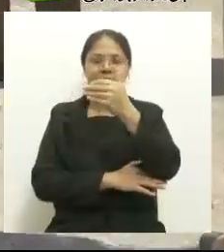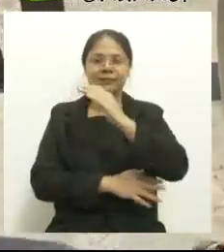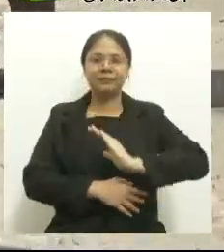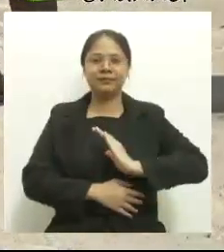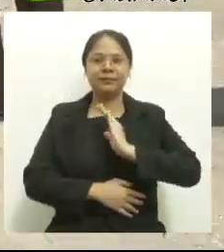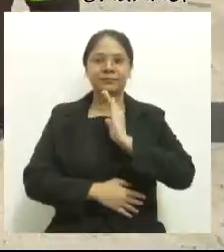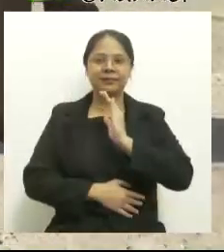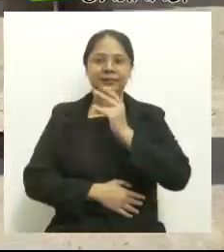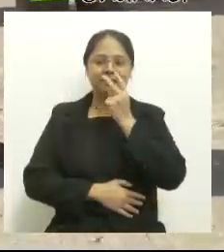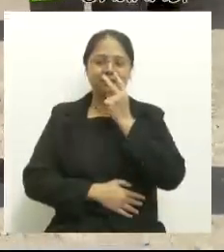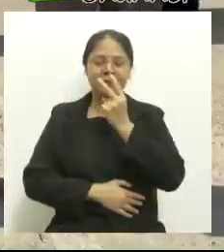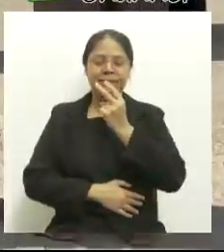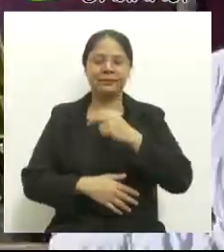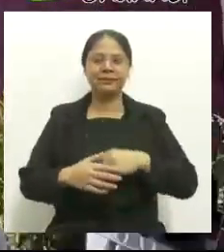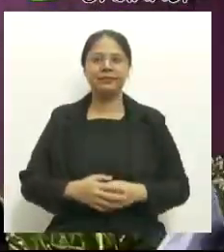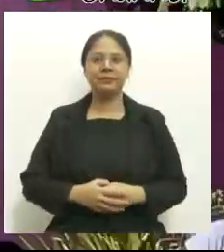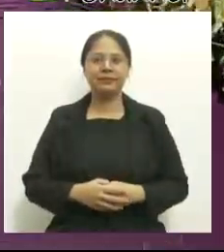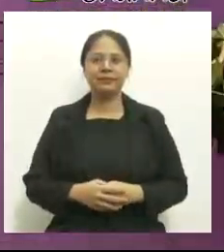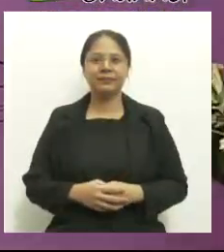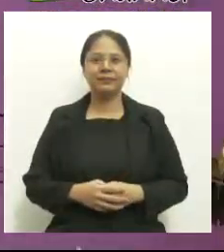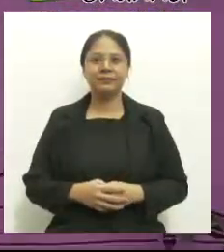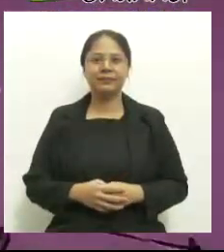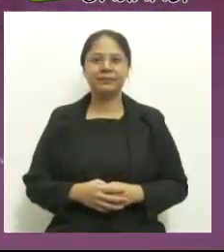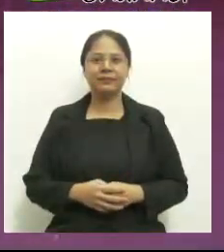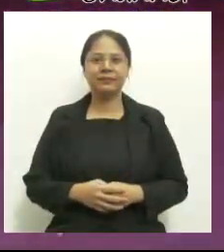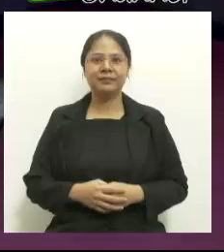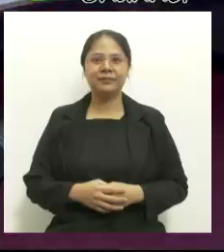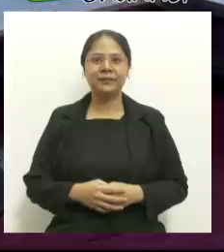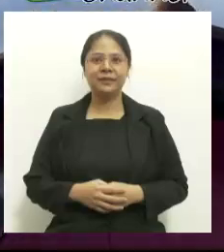ในเอกราชและความเสียสละของบรรพบุรุษไทย